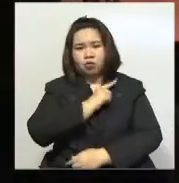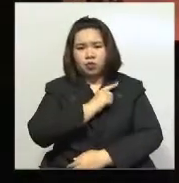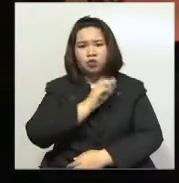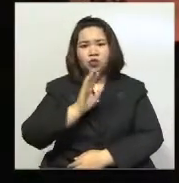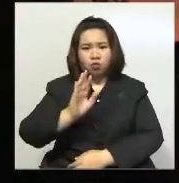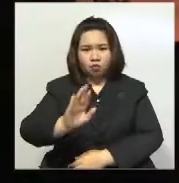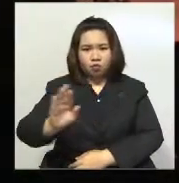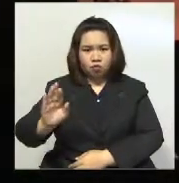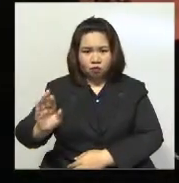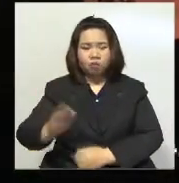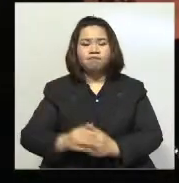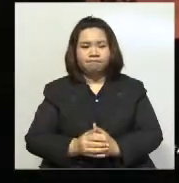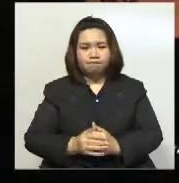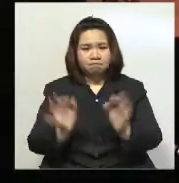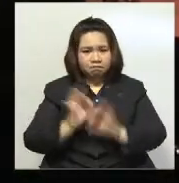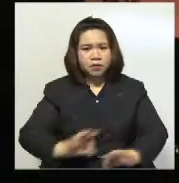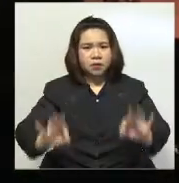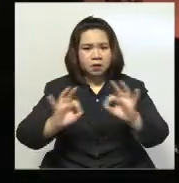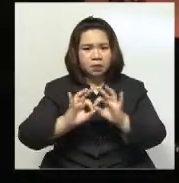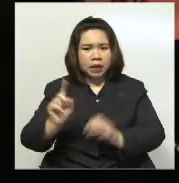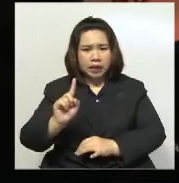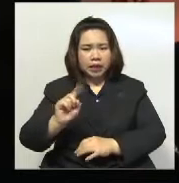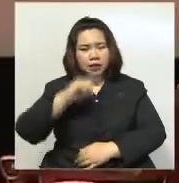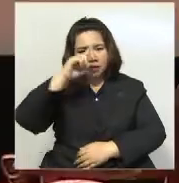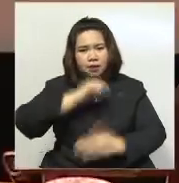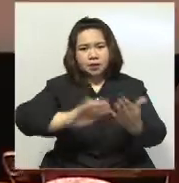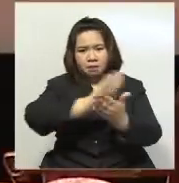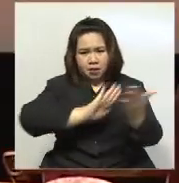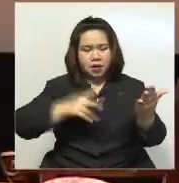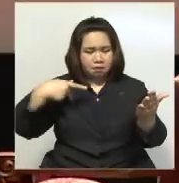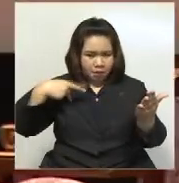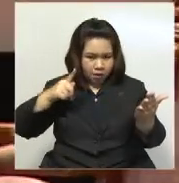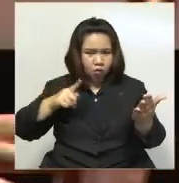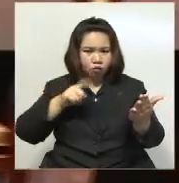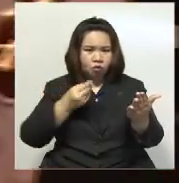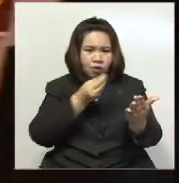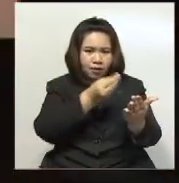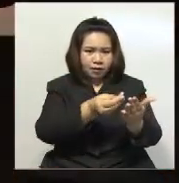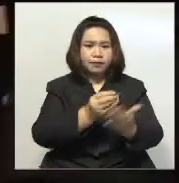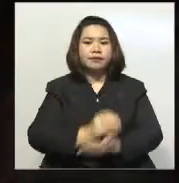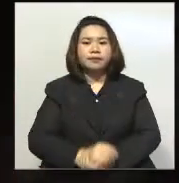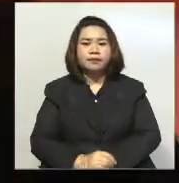ที่ความรับผิดชอบยึดถือผลประโยชน์ของประเทศชาติเป็นสำคัญ